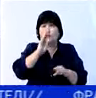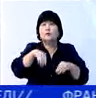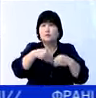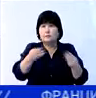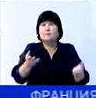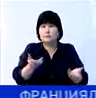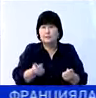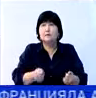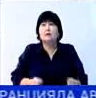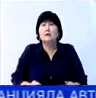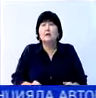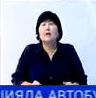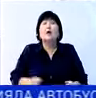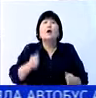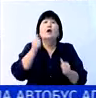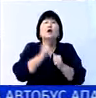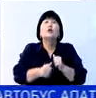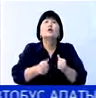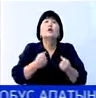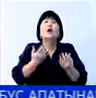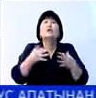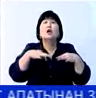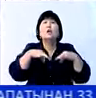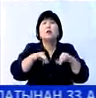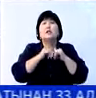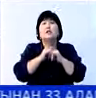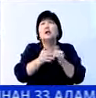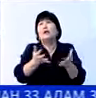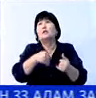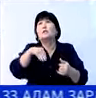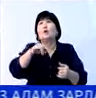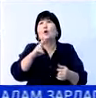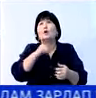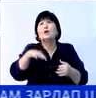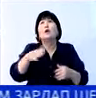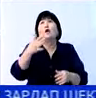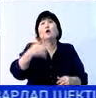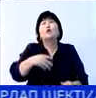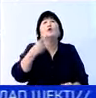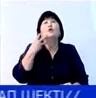Шүкір. Күніне қанша машинадан келіп алып кетіп жатыр, күніне қанша тонна кетіп жатыр? 1300 тонна.